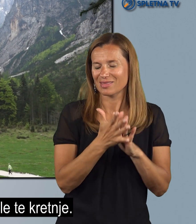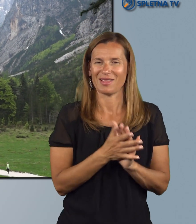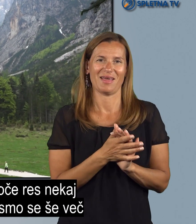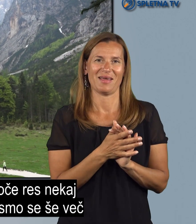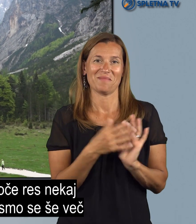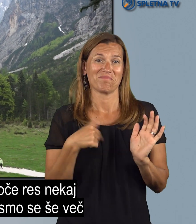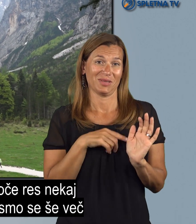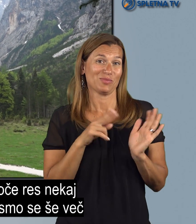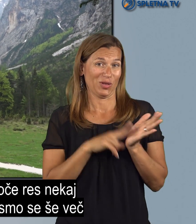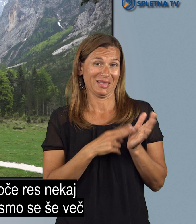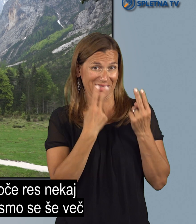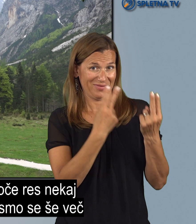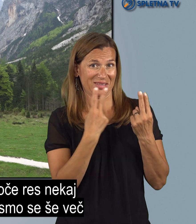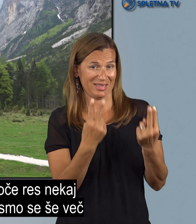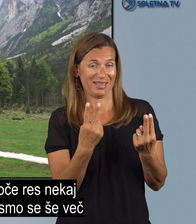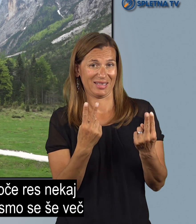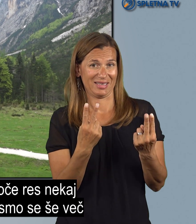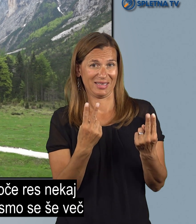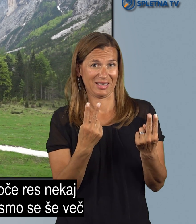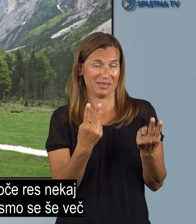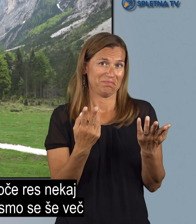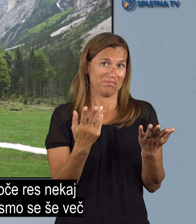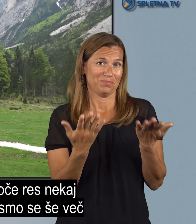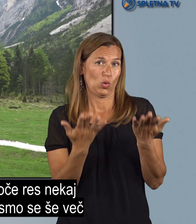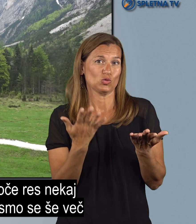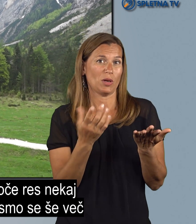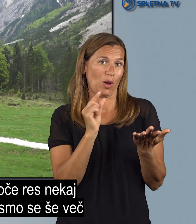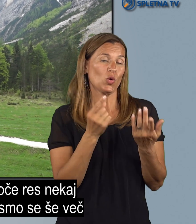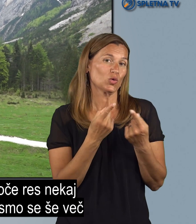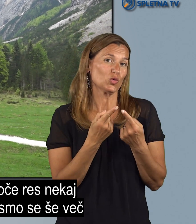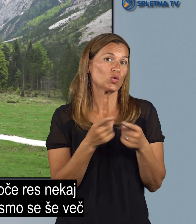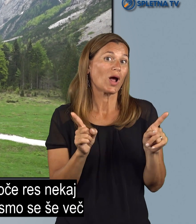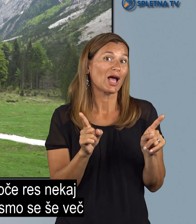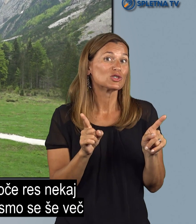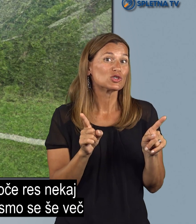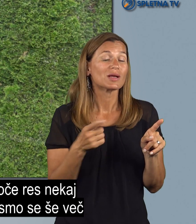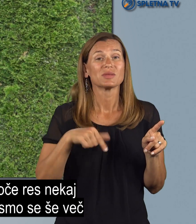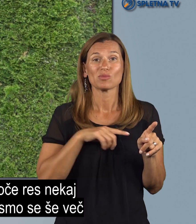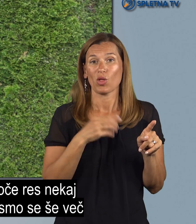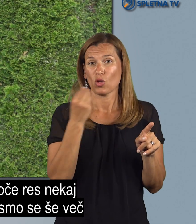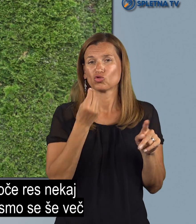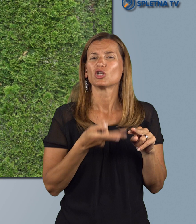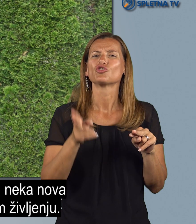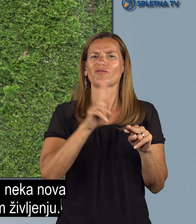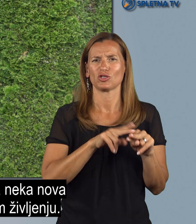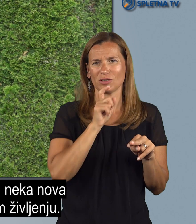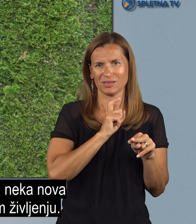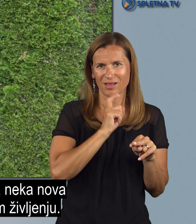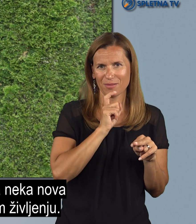Spoznali smo res mogoče nekaj drugačnosti, smo se še naučili več